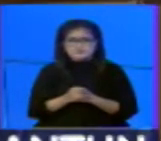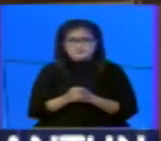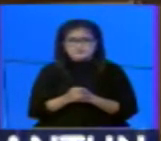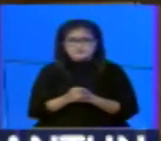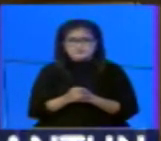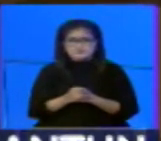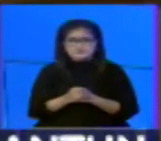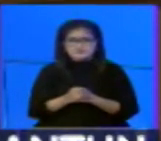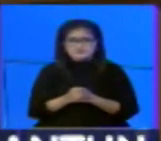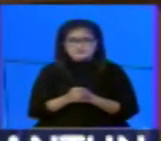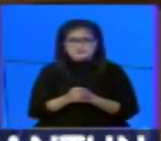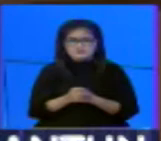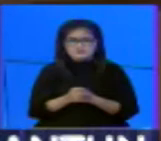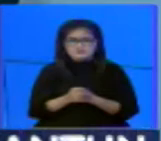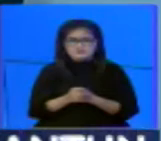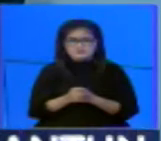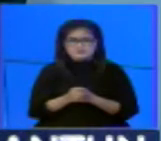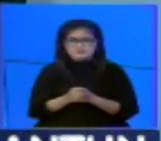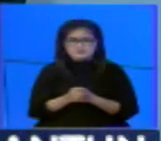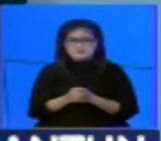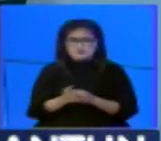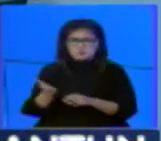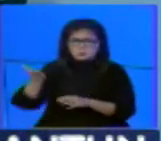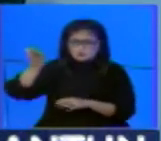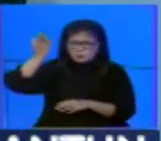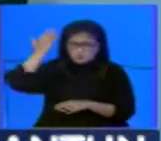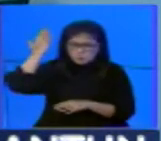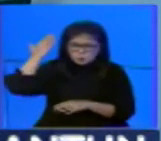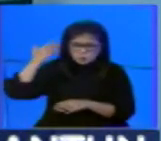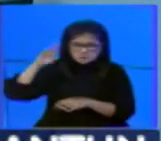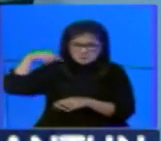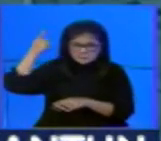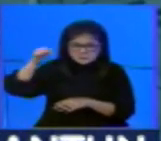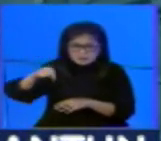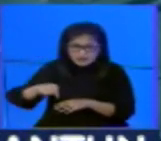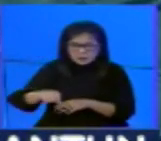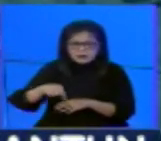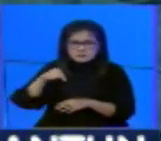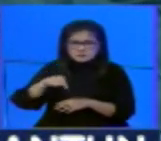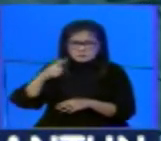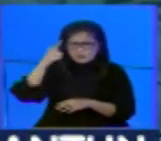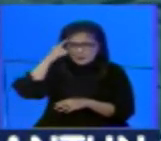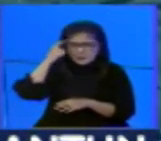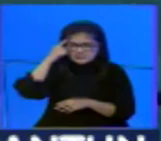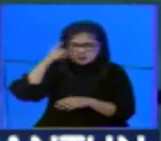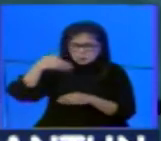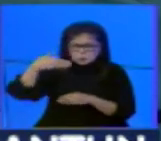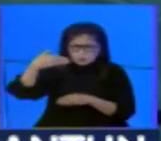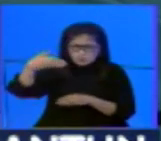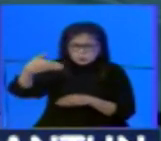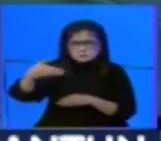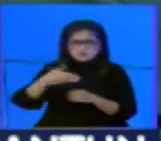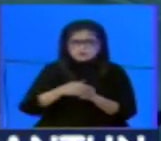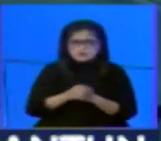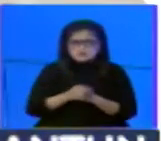Saya itu sekarang, dari dulu sampai sekarang, prinsip saya adalah belajar. Mau saya sampai kapanpun, saya nggak bakal jadi orang